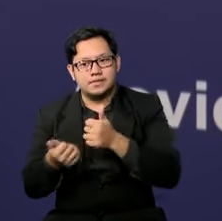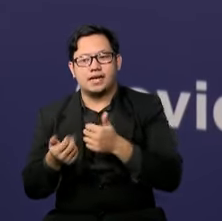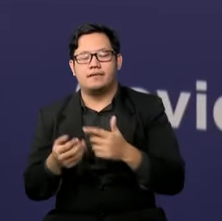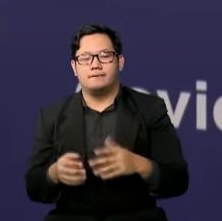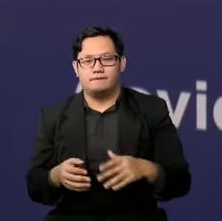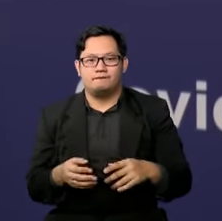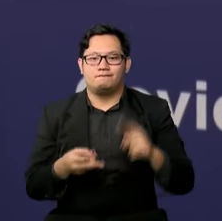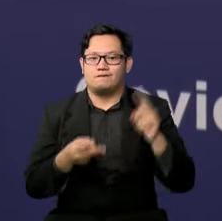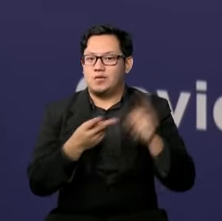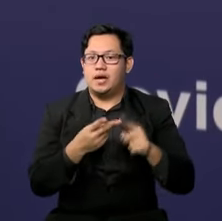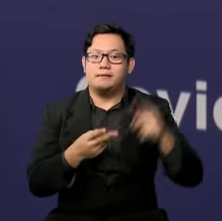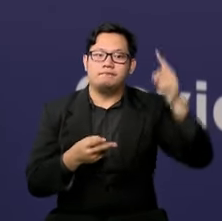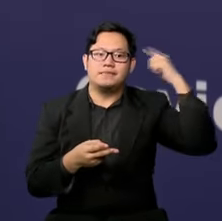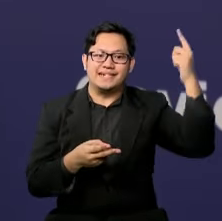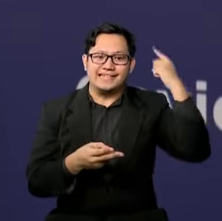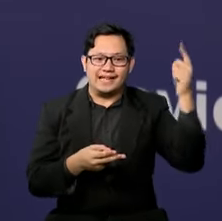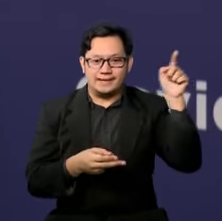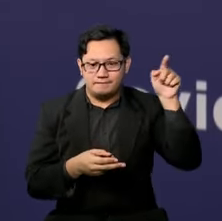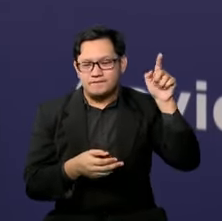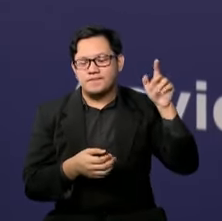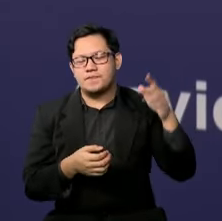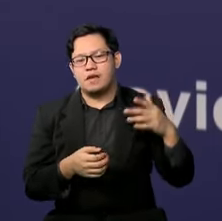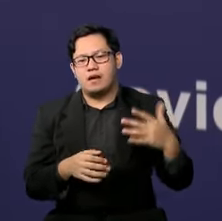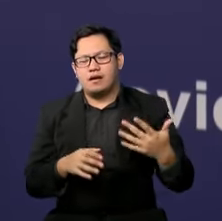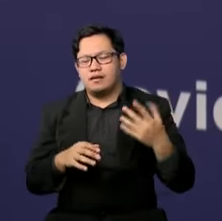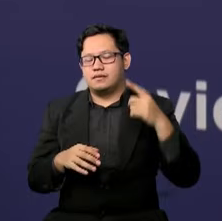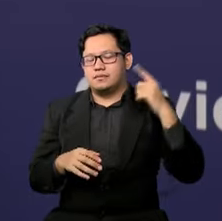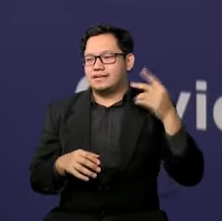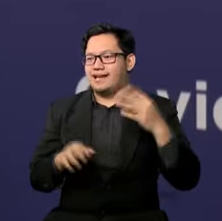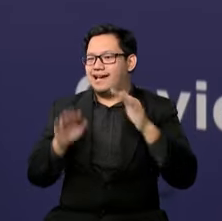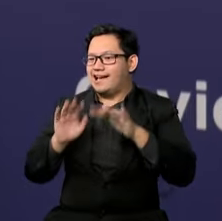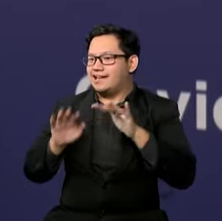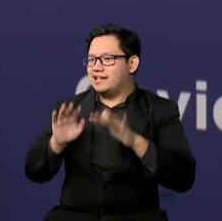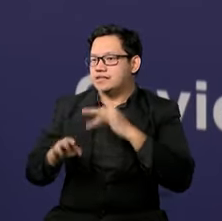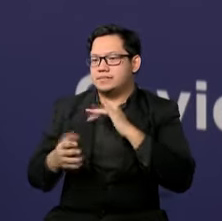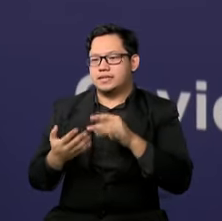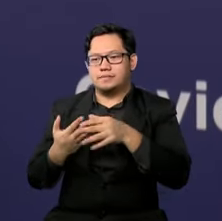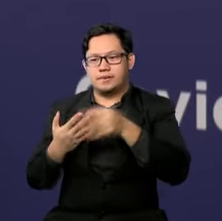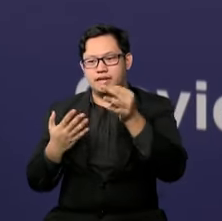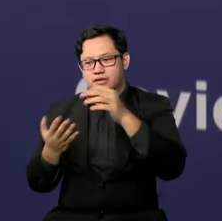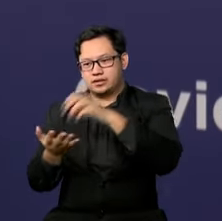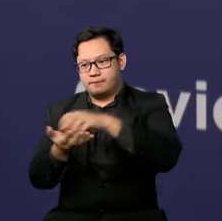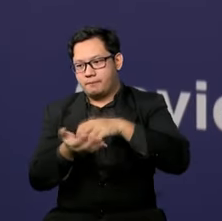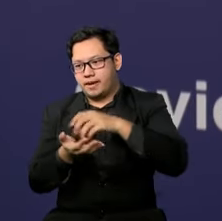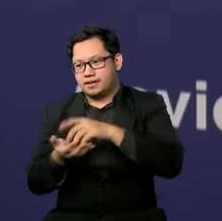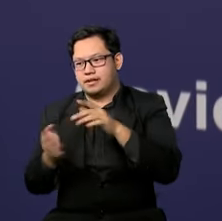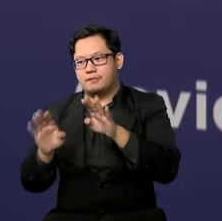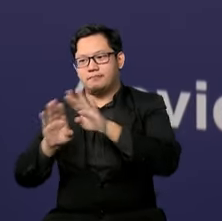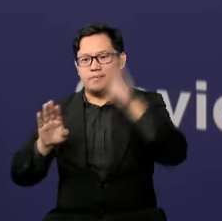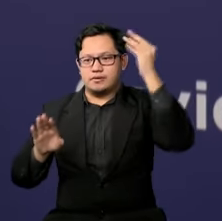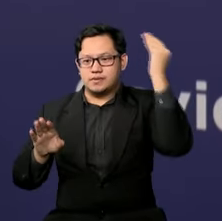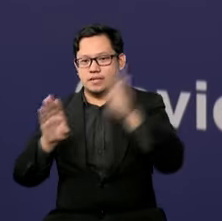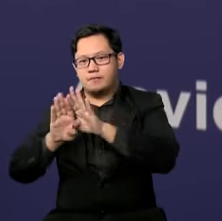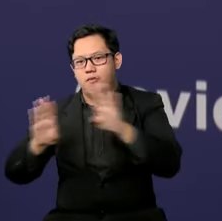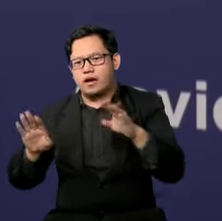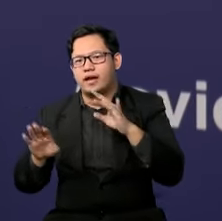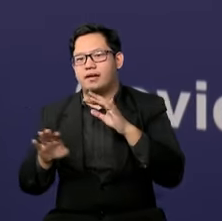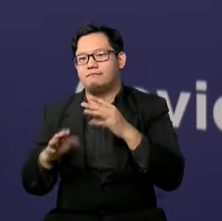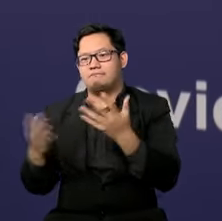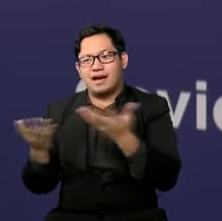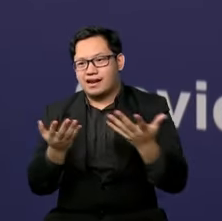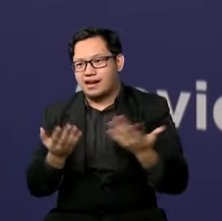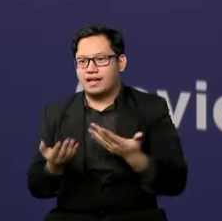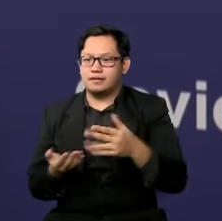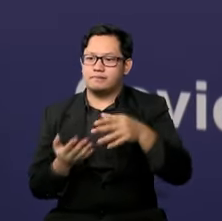pemerintah dengan sangat hati-hati menentukan mana-mana saja sektor yang dapat dibuka terlebih dahulu itu ada 9 di